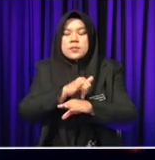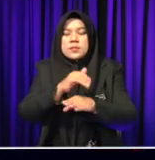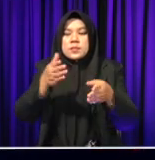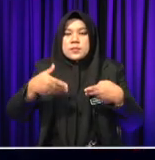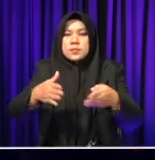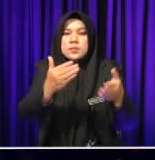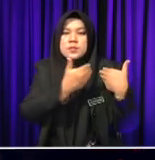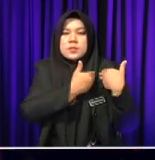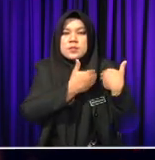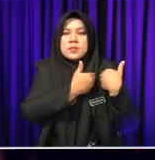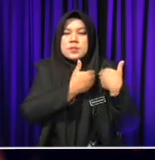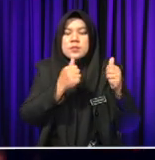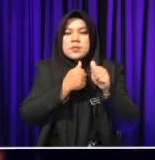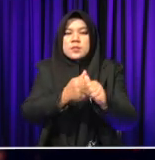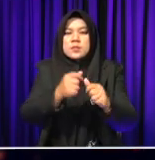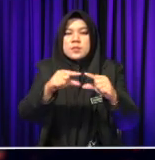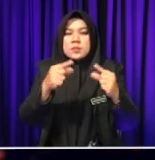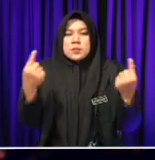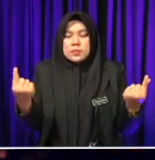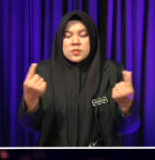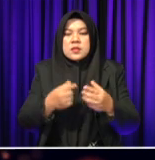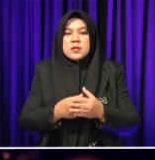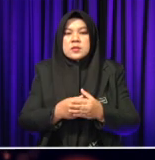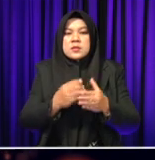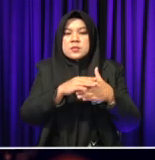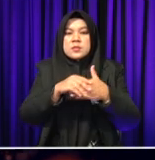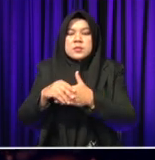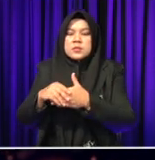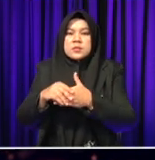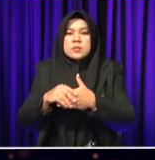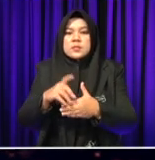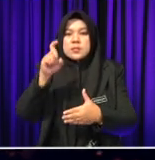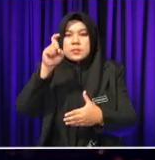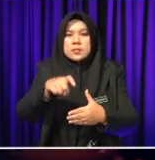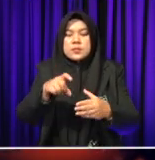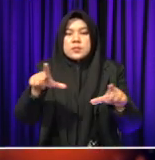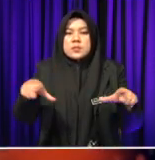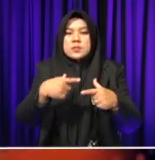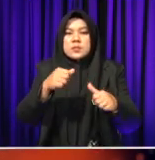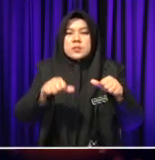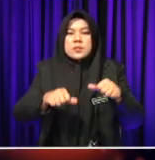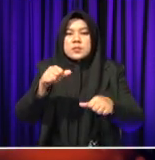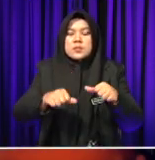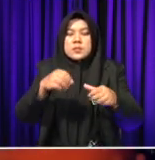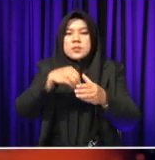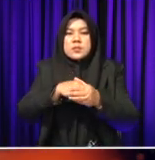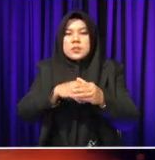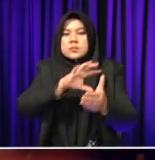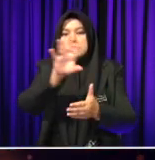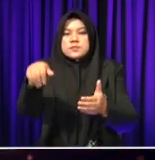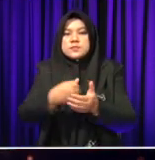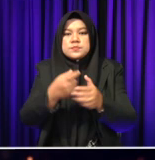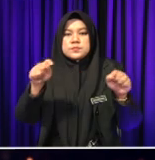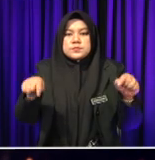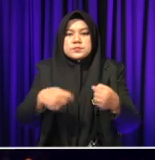al-quran dan assunah oleh itu pemimpin hendaklah bersikap adil dalam setiap tindakan mereka agar